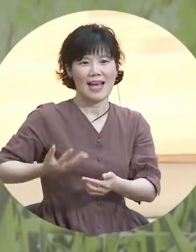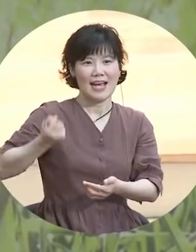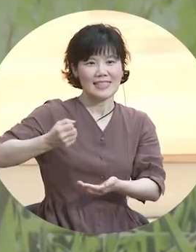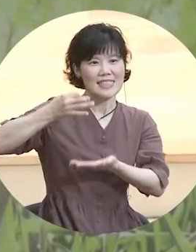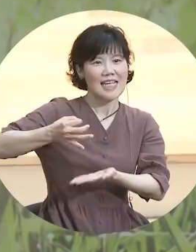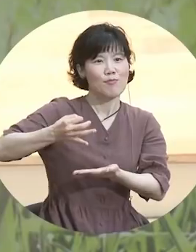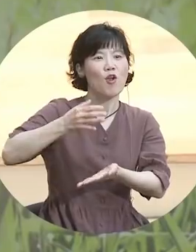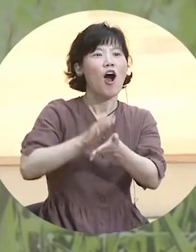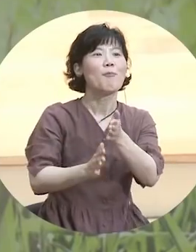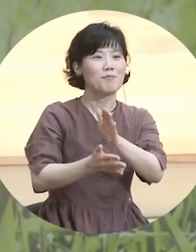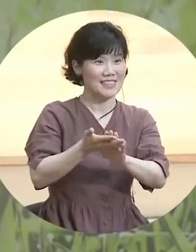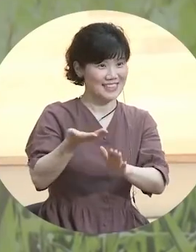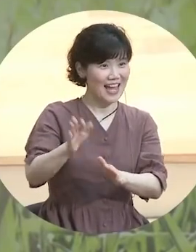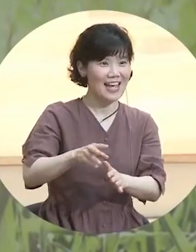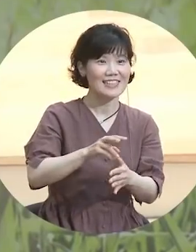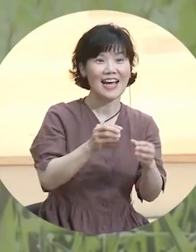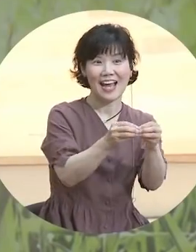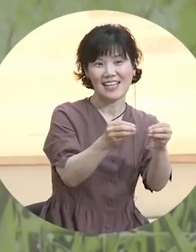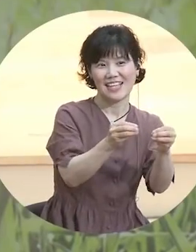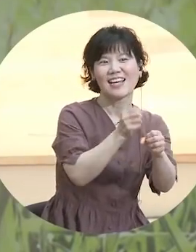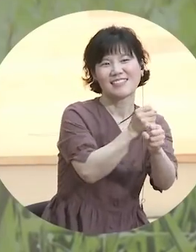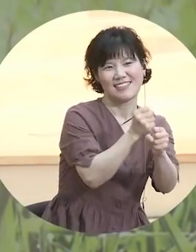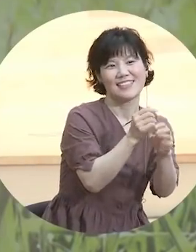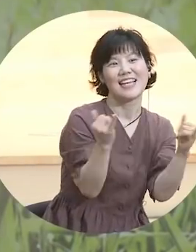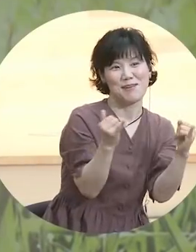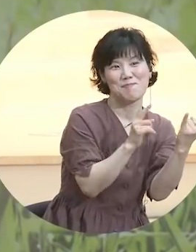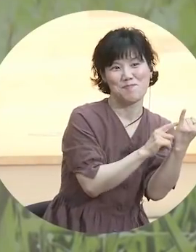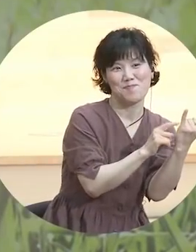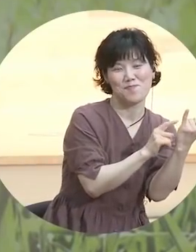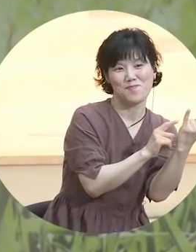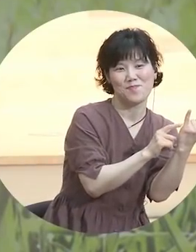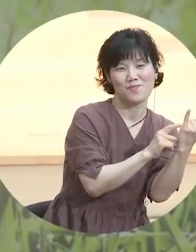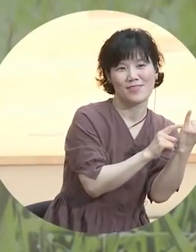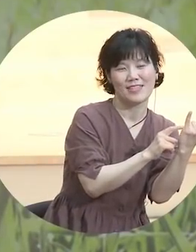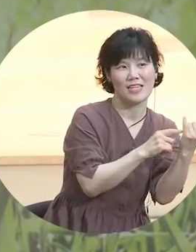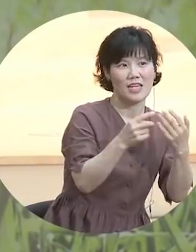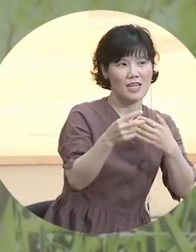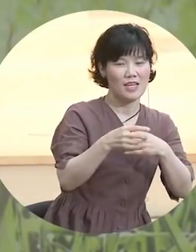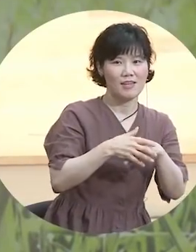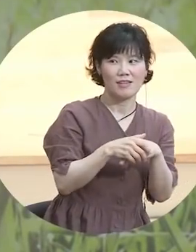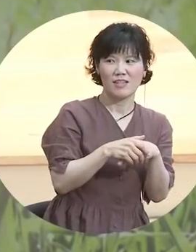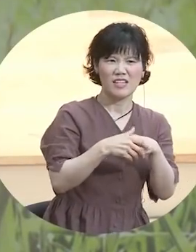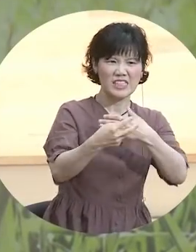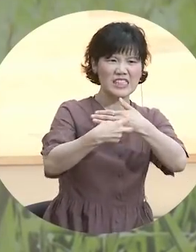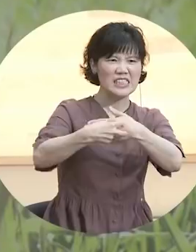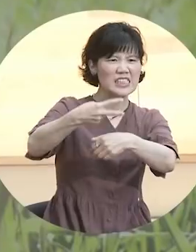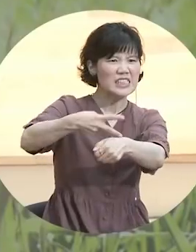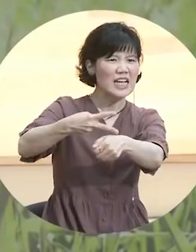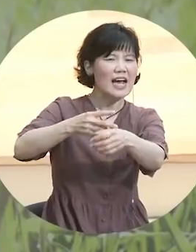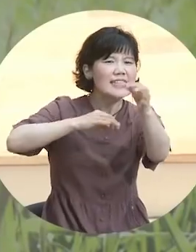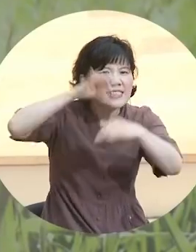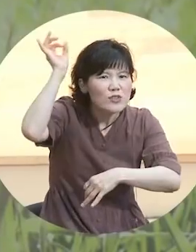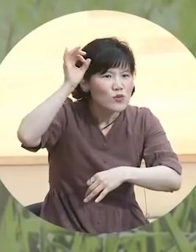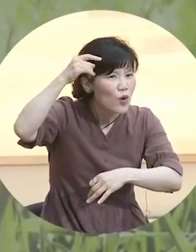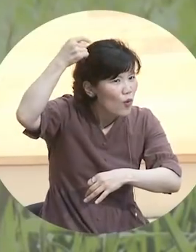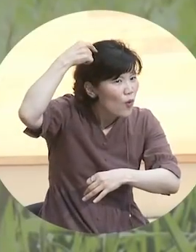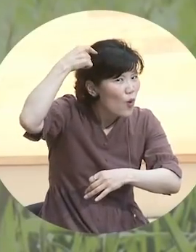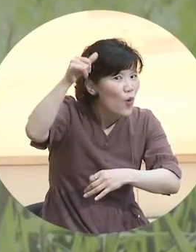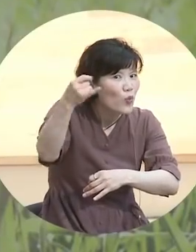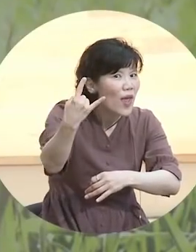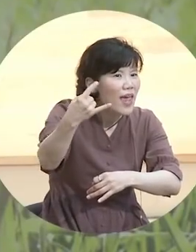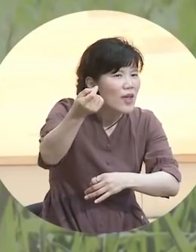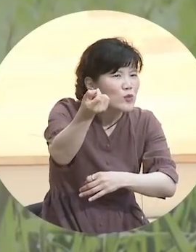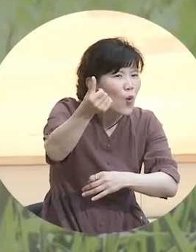없으나 뭐 이런 거 작사를 하신 분이죠. 이 의사의 실수로 손해가